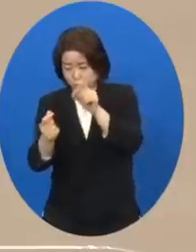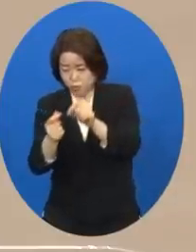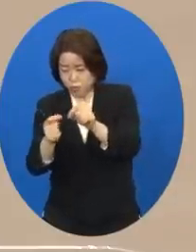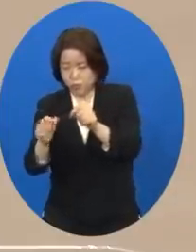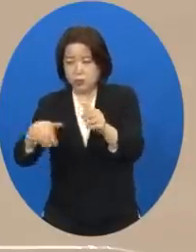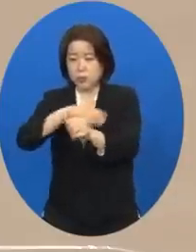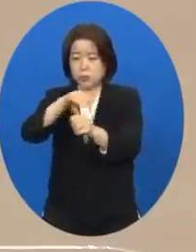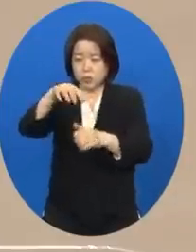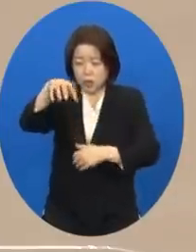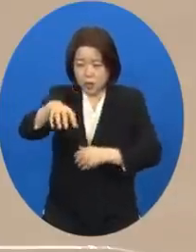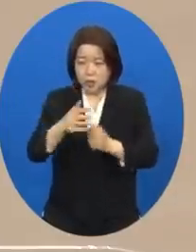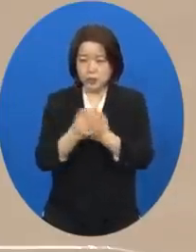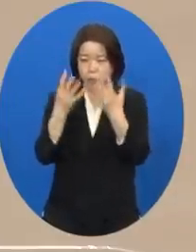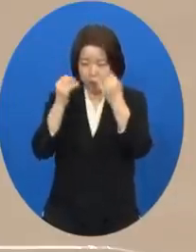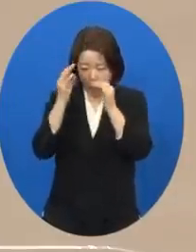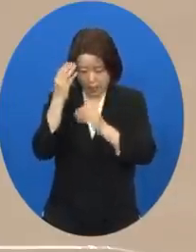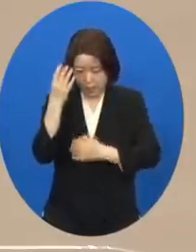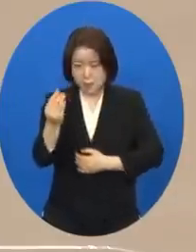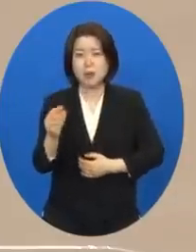보낸 지 모릅니다